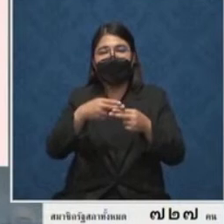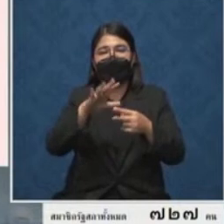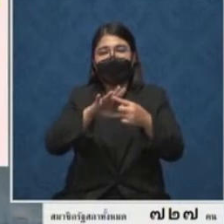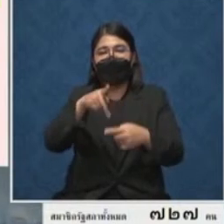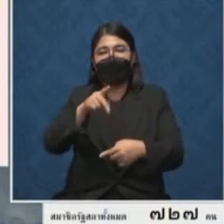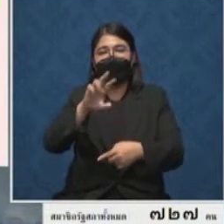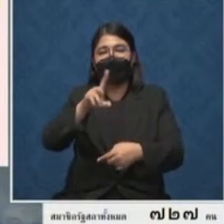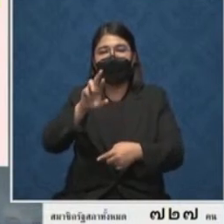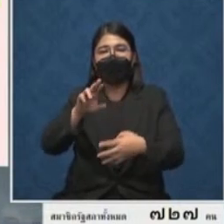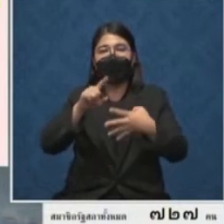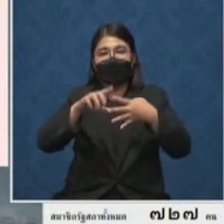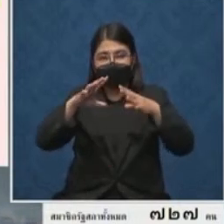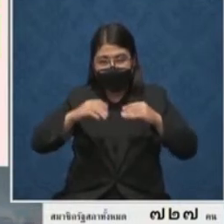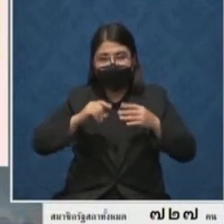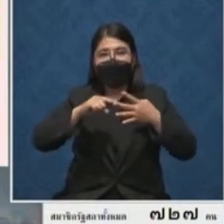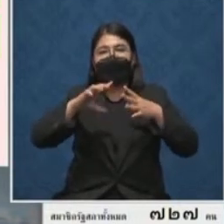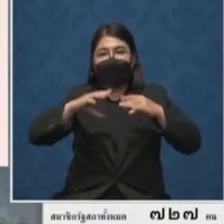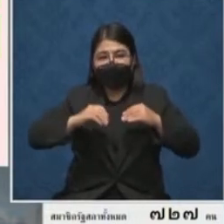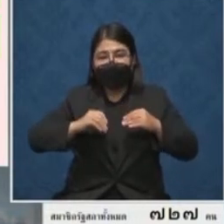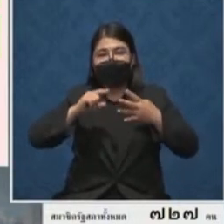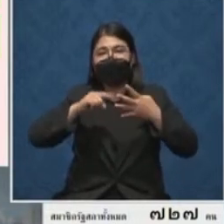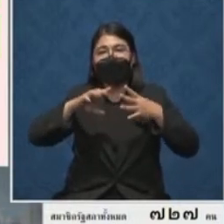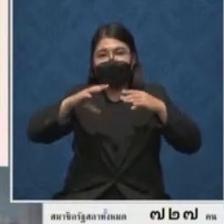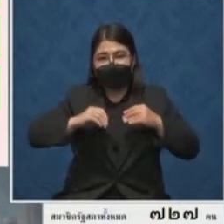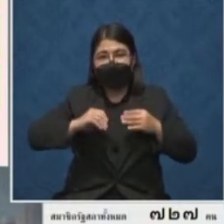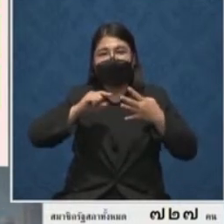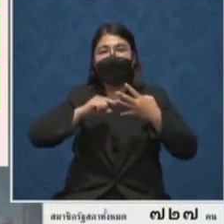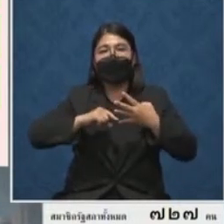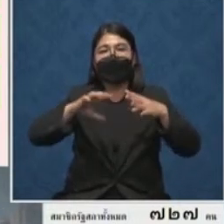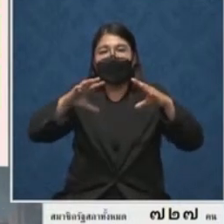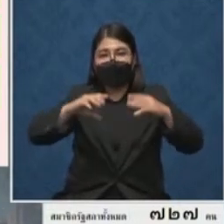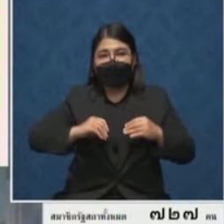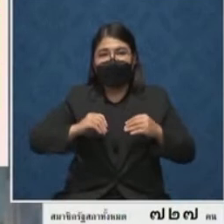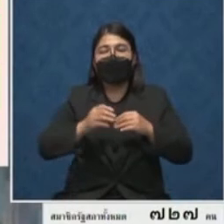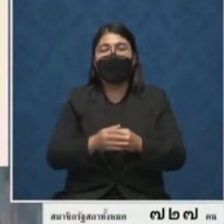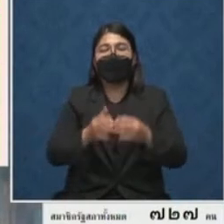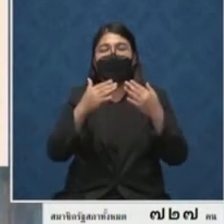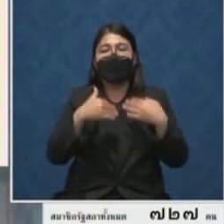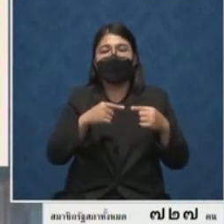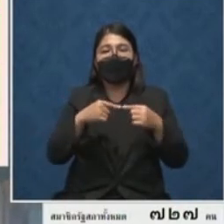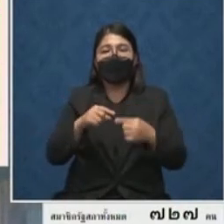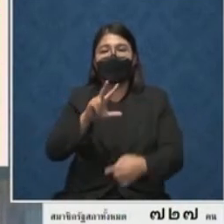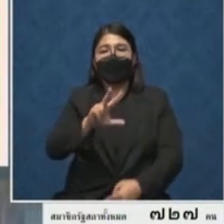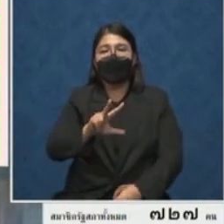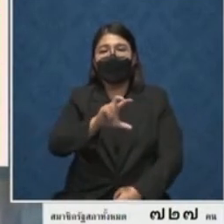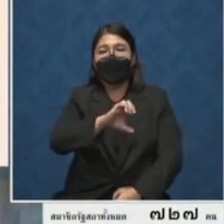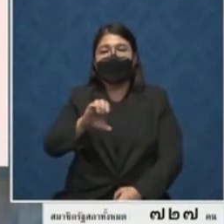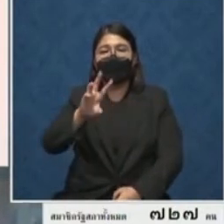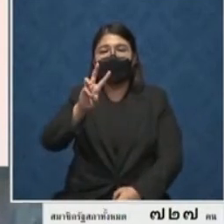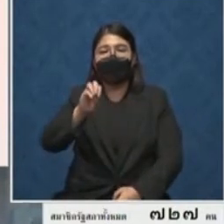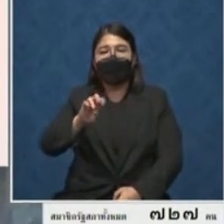3รับหลักการ4รับหลักการครับ 367นางสาวเพชรดาวโตมีน